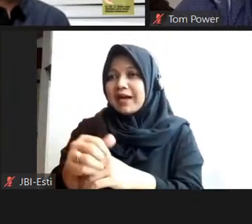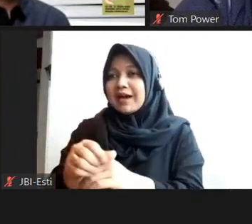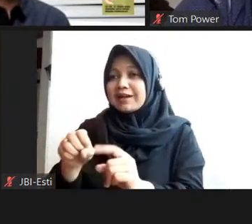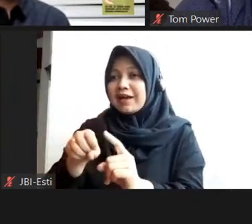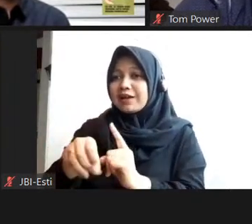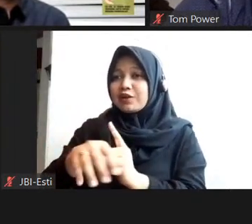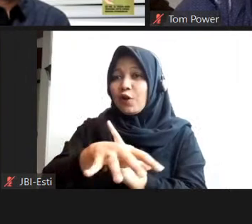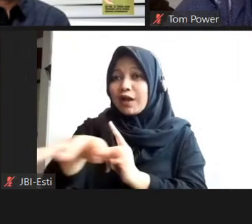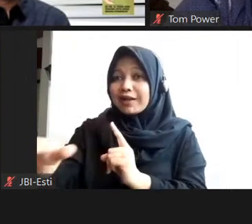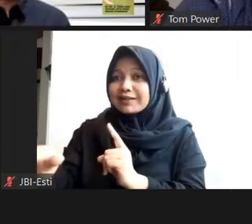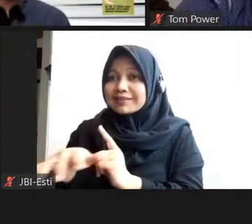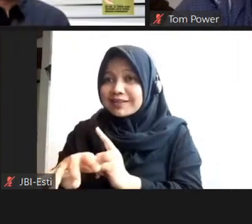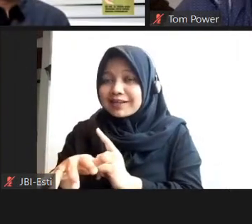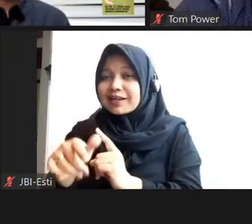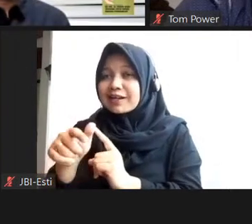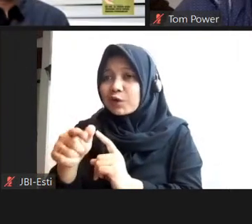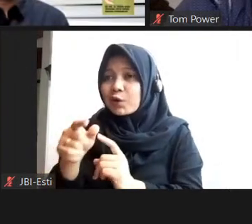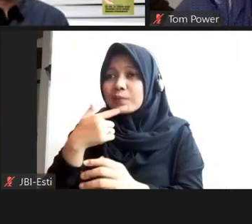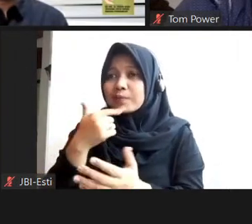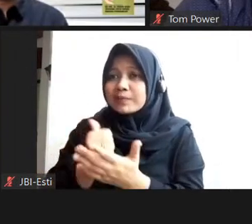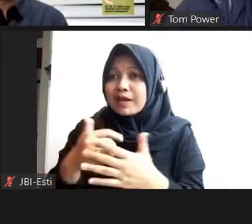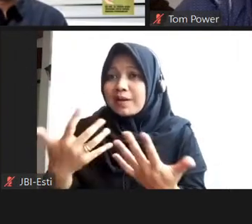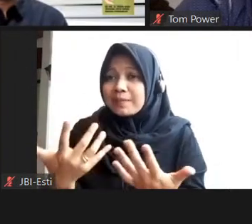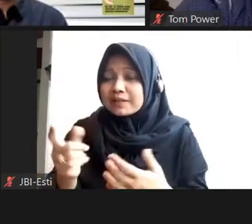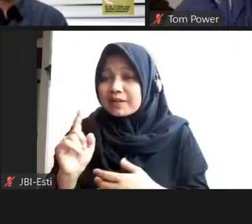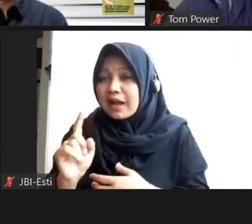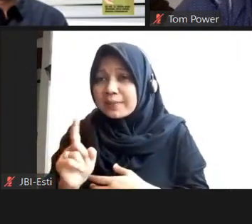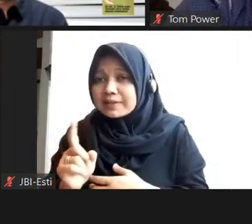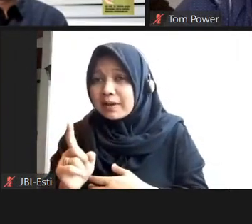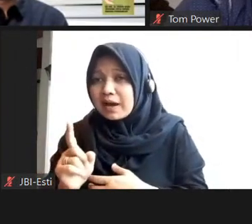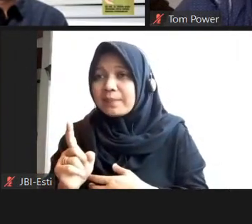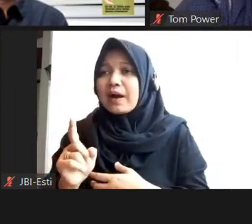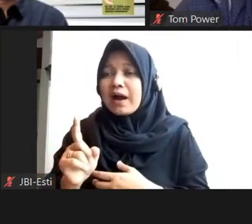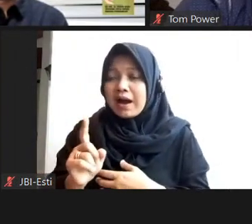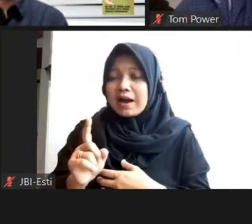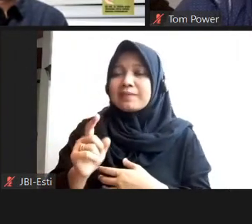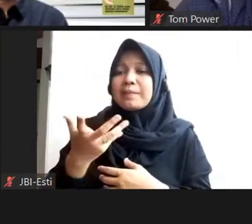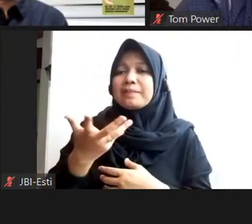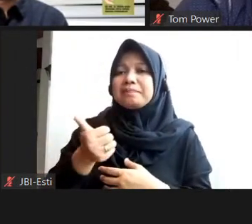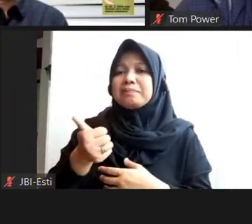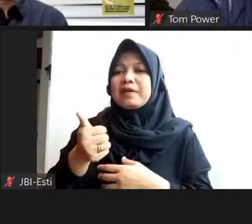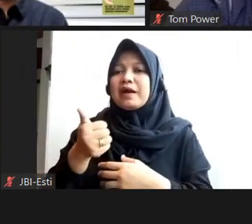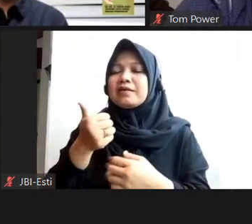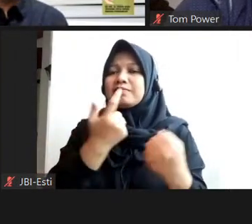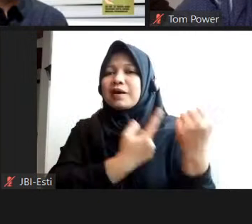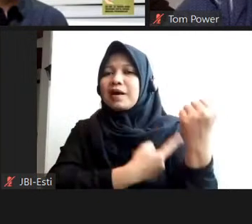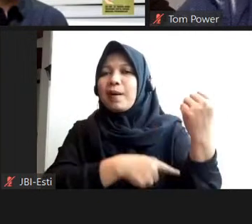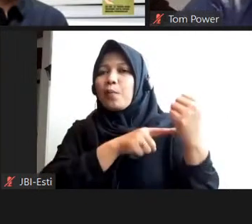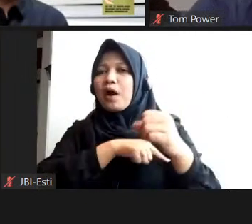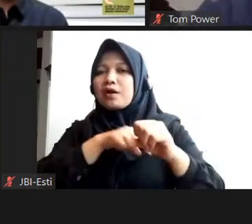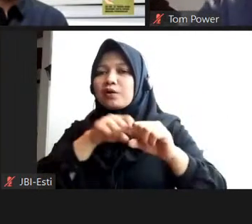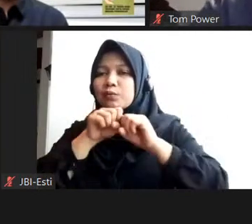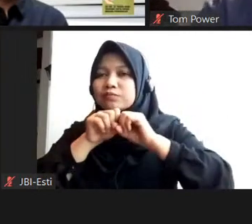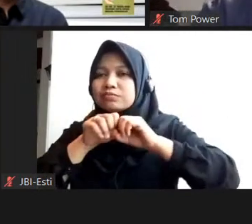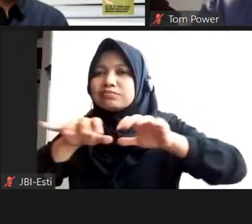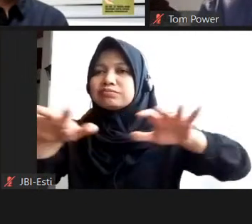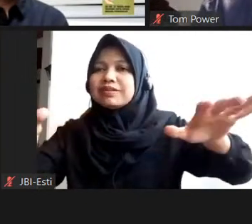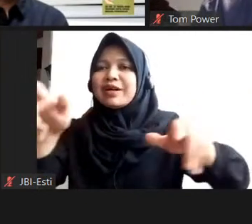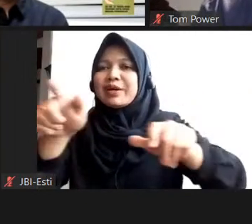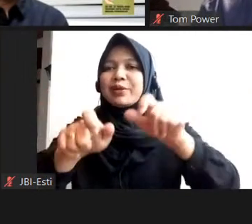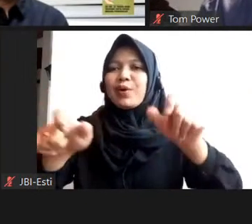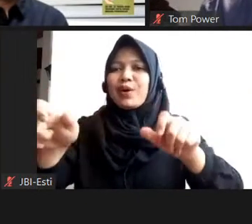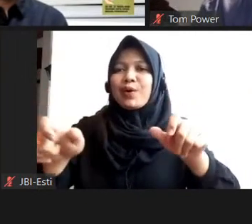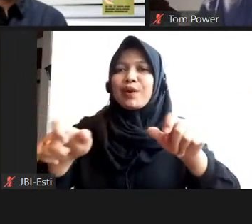ketika berbicara di media sosial, terutama dengan followers yang banyak. Dan juga influencer ini kan tidak bekerja perorangan,